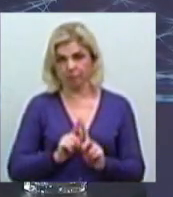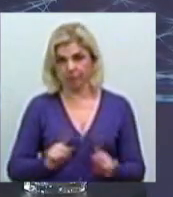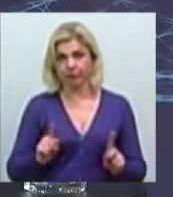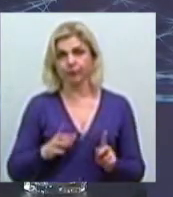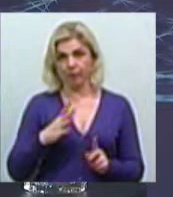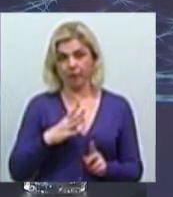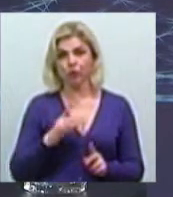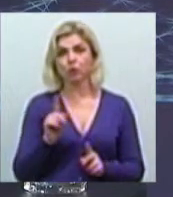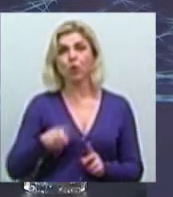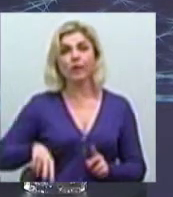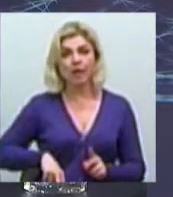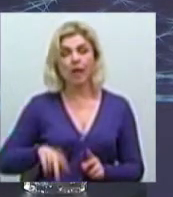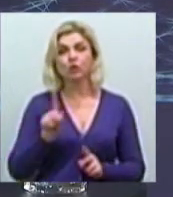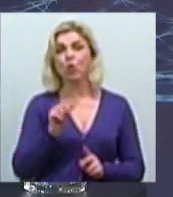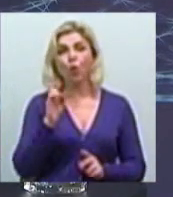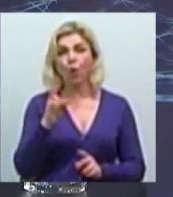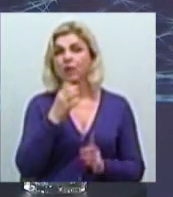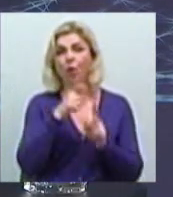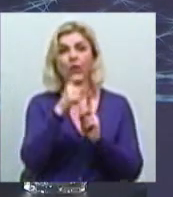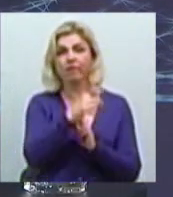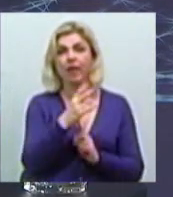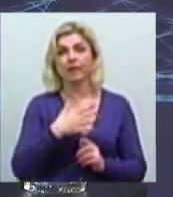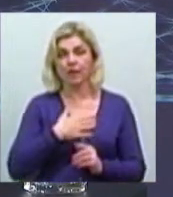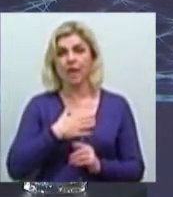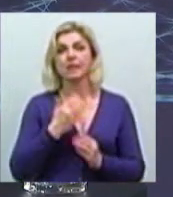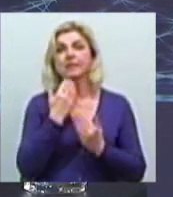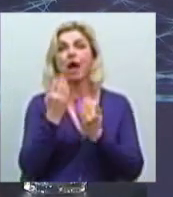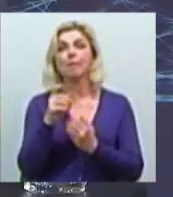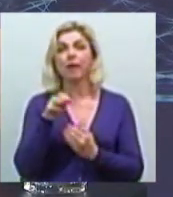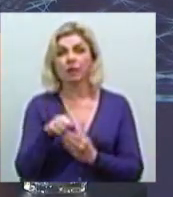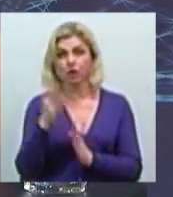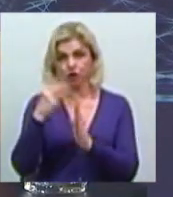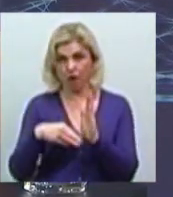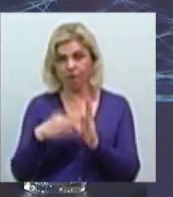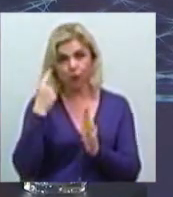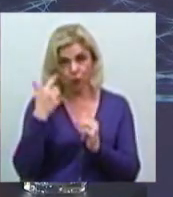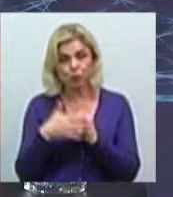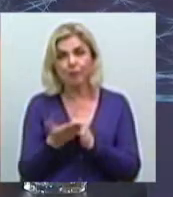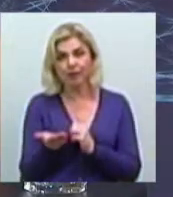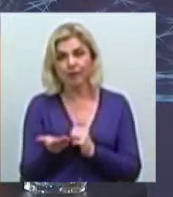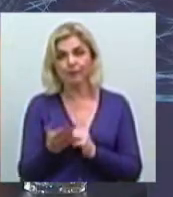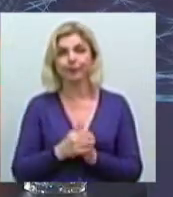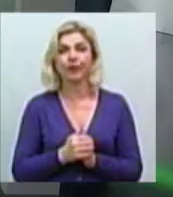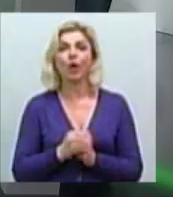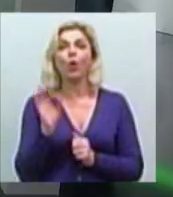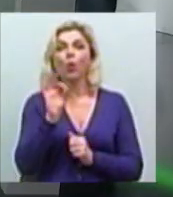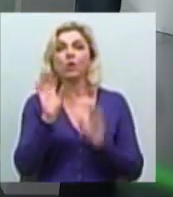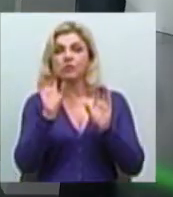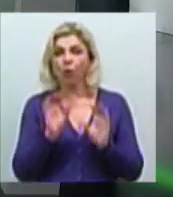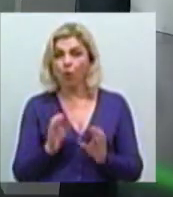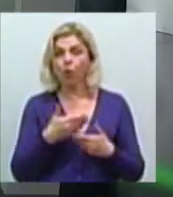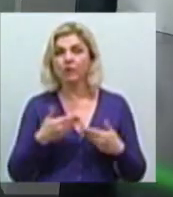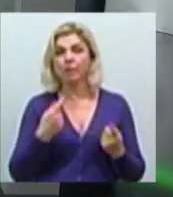коли директора за те, що він не відповів на наш запит, штрафували, розумієте? До речі, щодо закону, ми